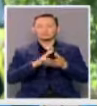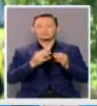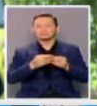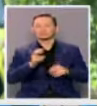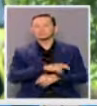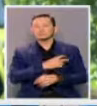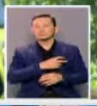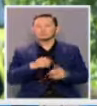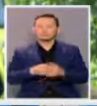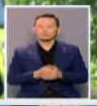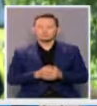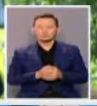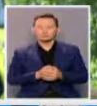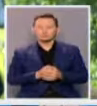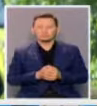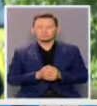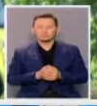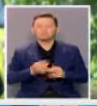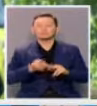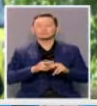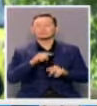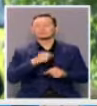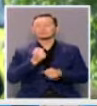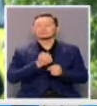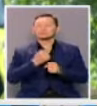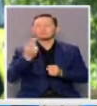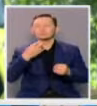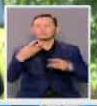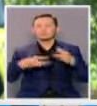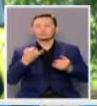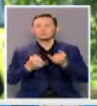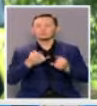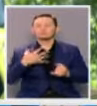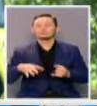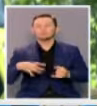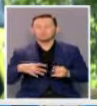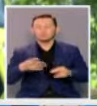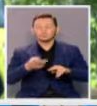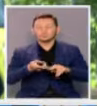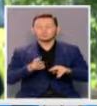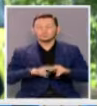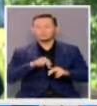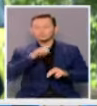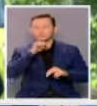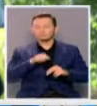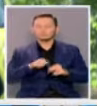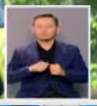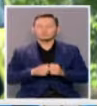медицинской помощи. Это для чего делается? Это для того, чтобы,